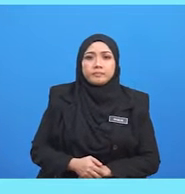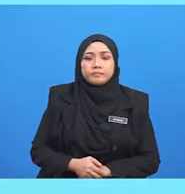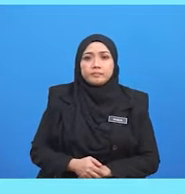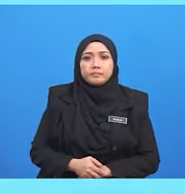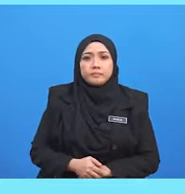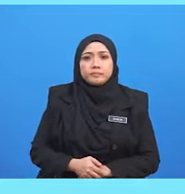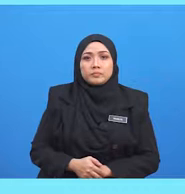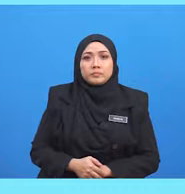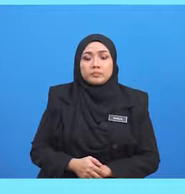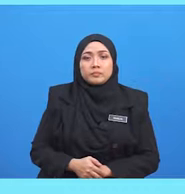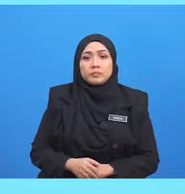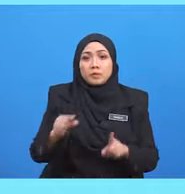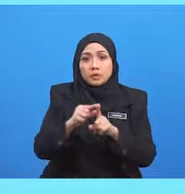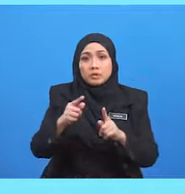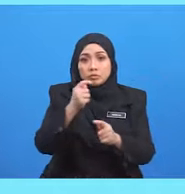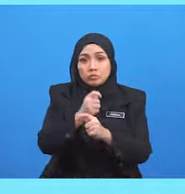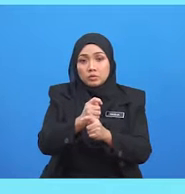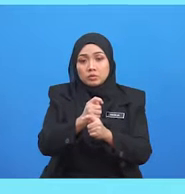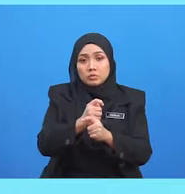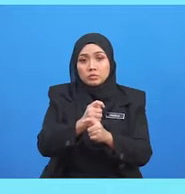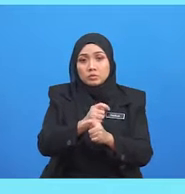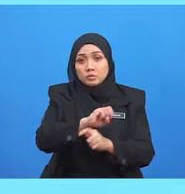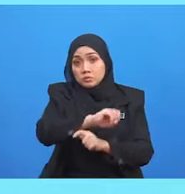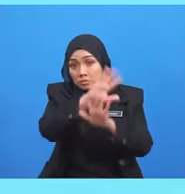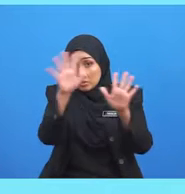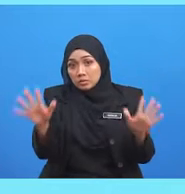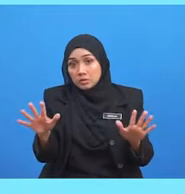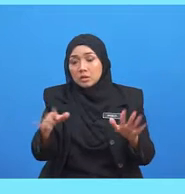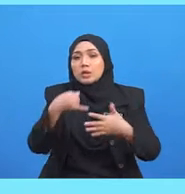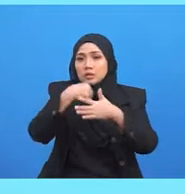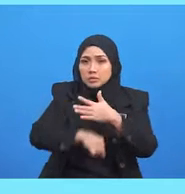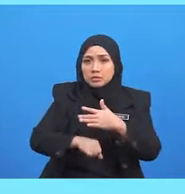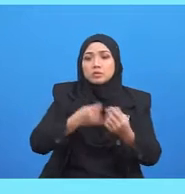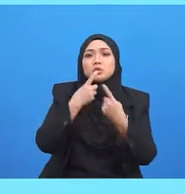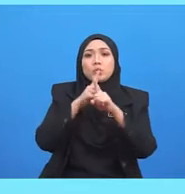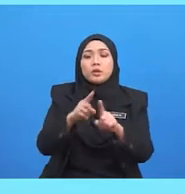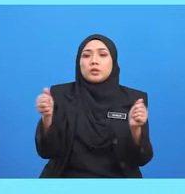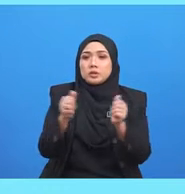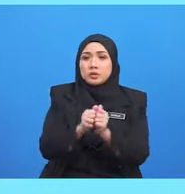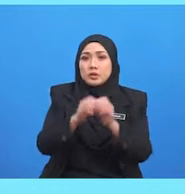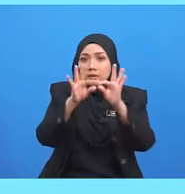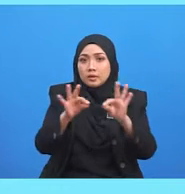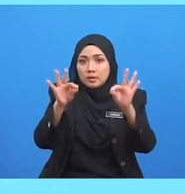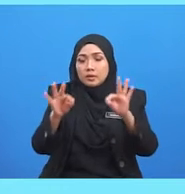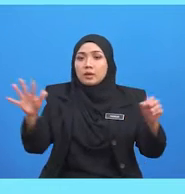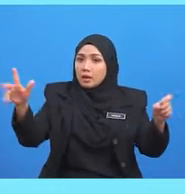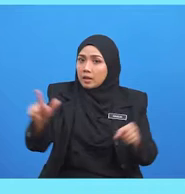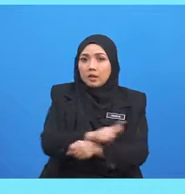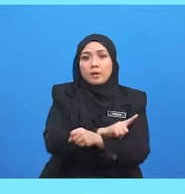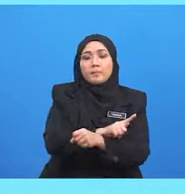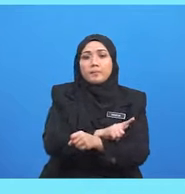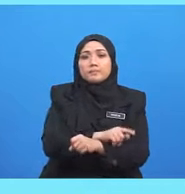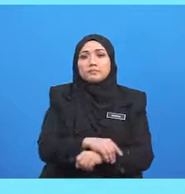kata tugas jelaskan, murid-murid hendaklah menulis isi jawapan dengan ayat yang lengkap